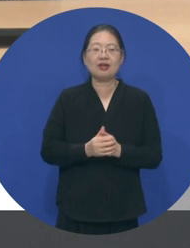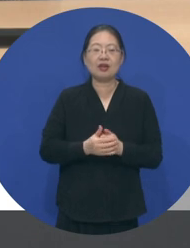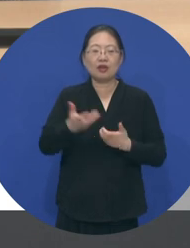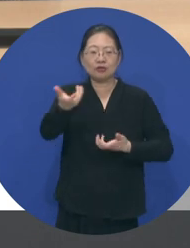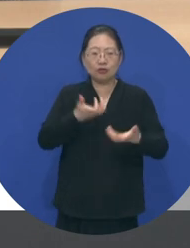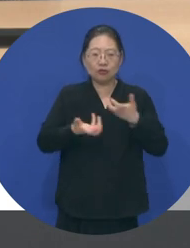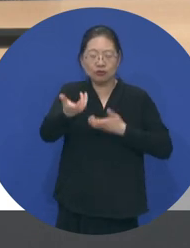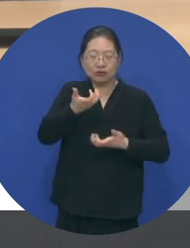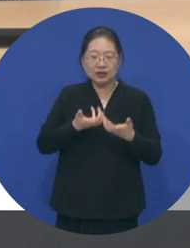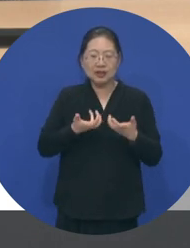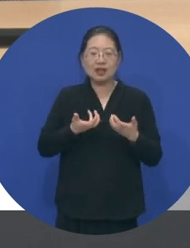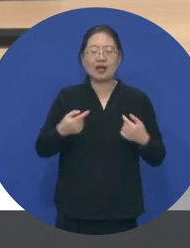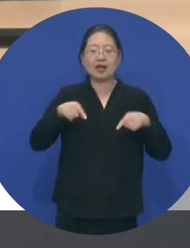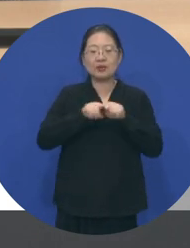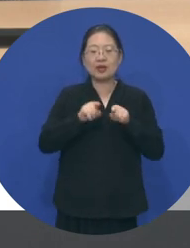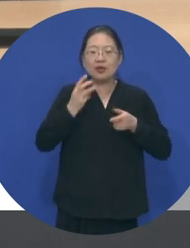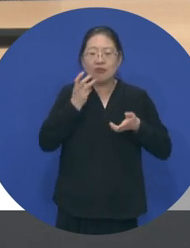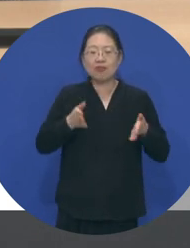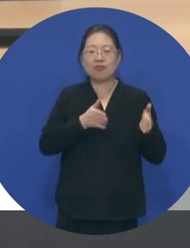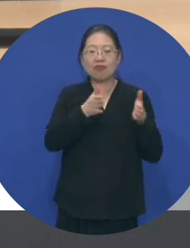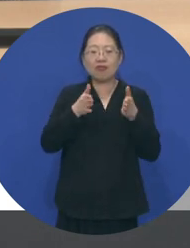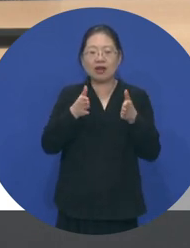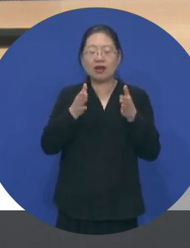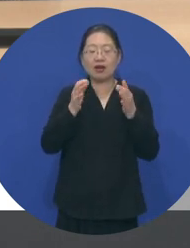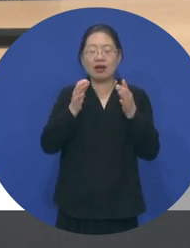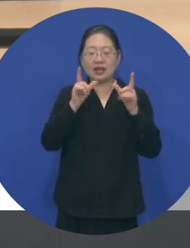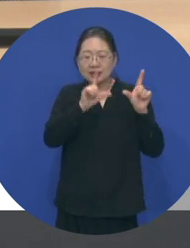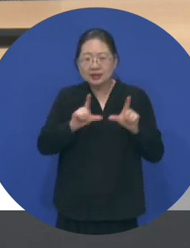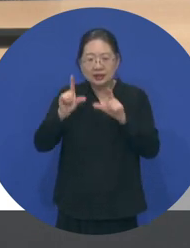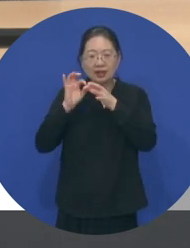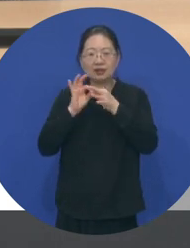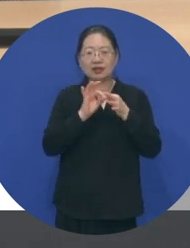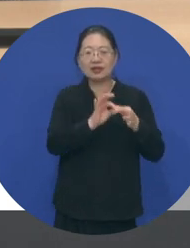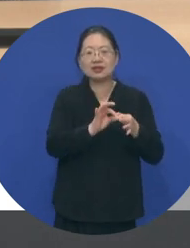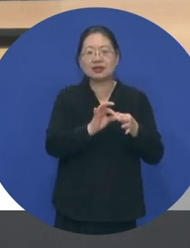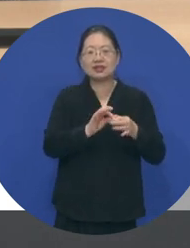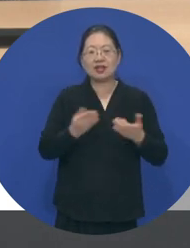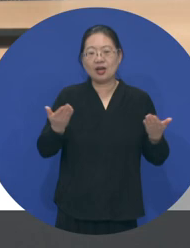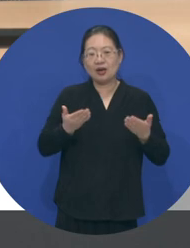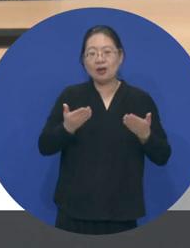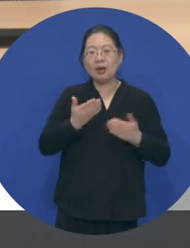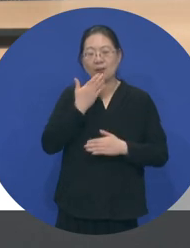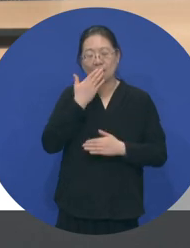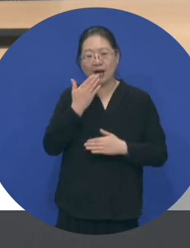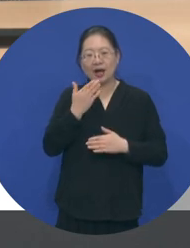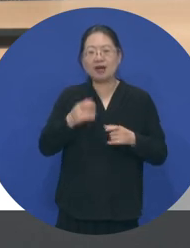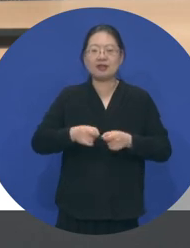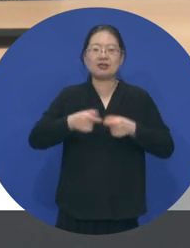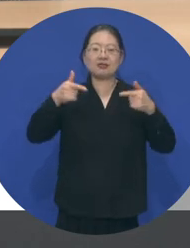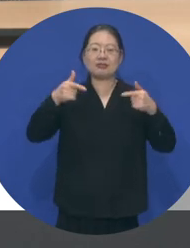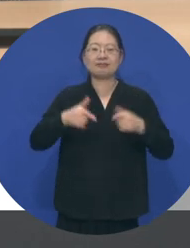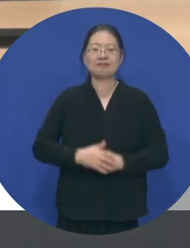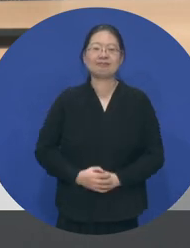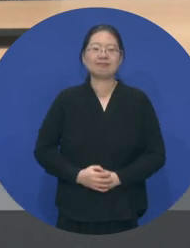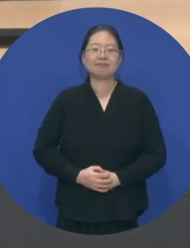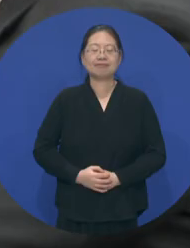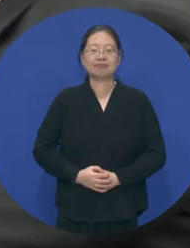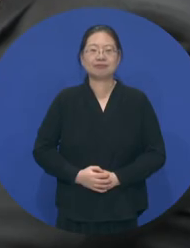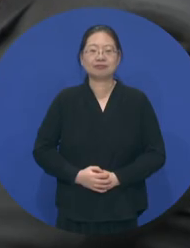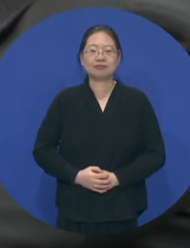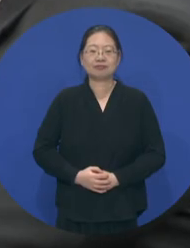좀 유치해서 함께 우리 경기도에서 거주하면서 일도 하고 하는 것을 확대했으면